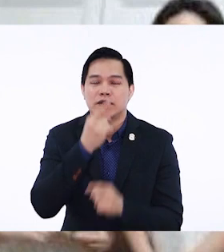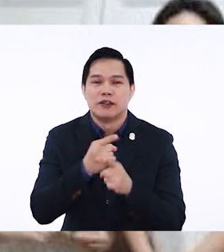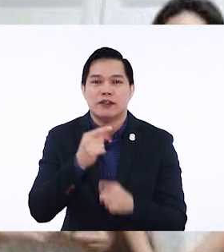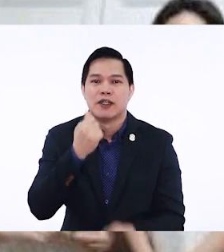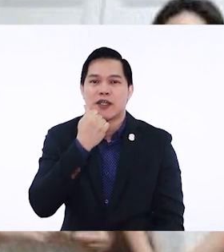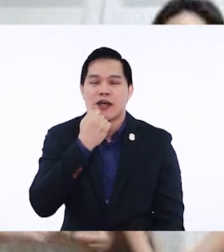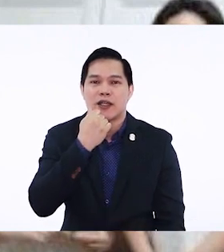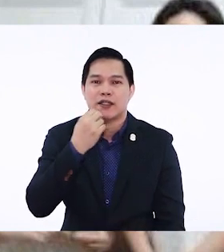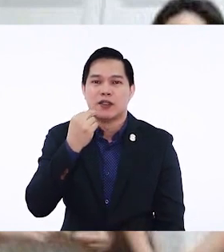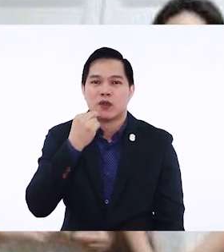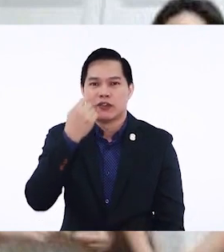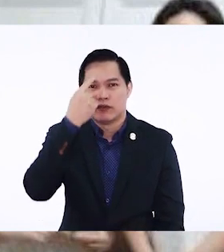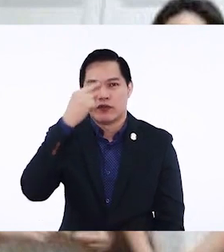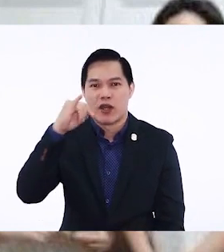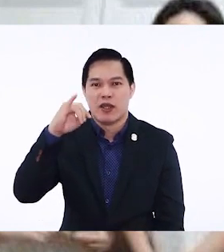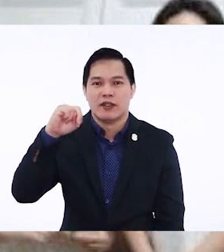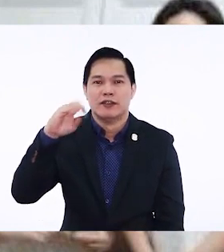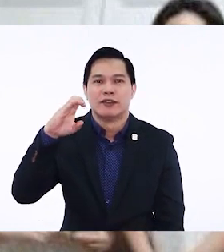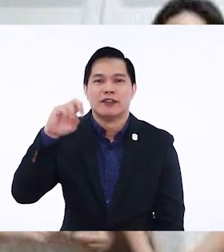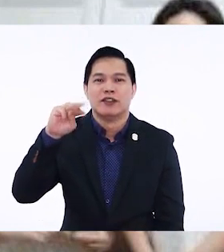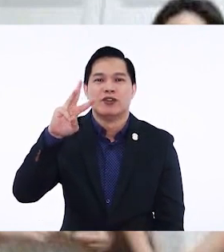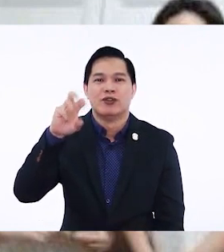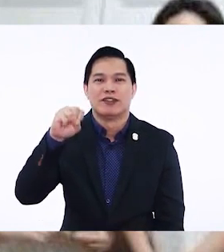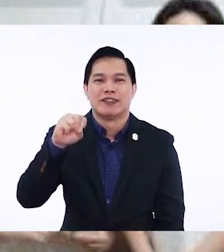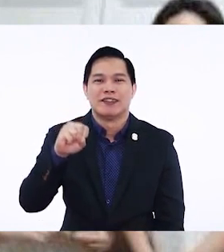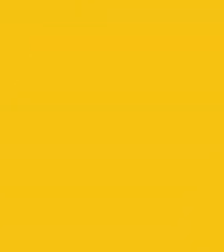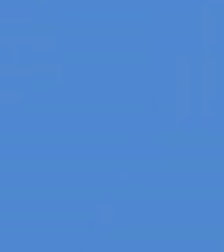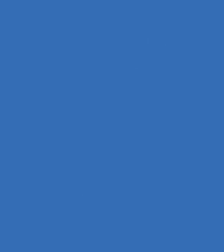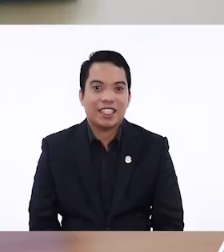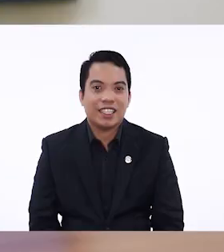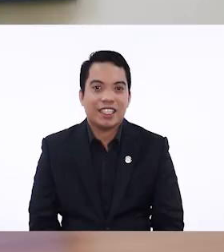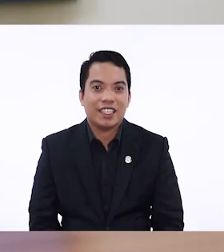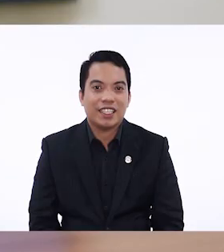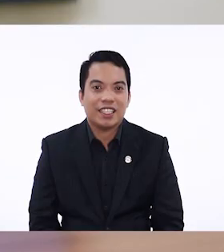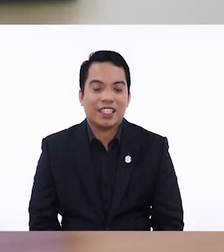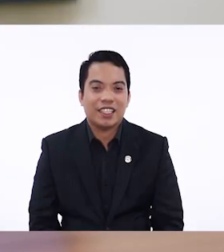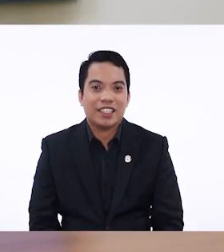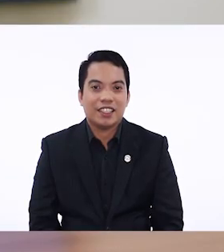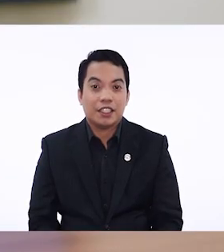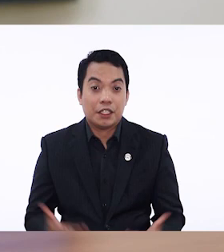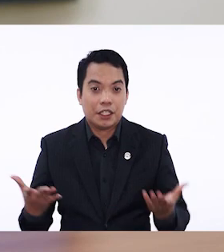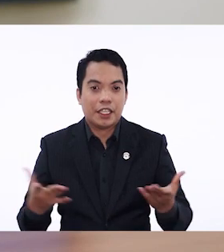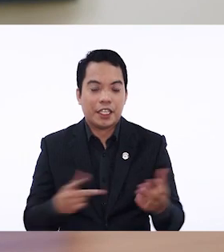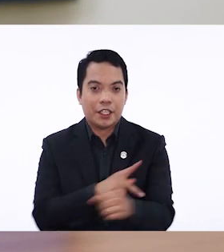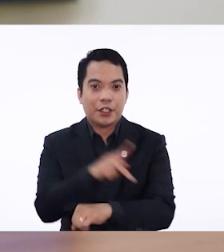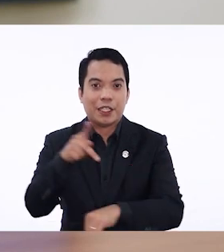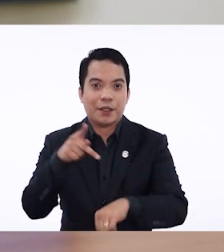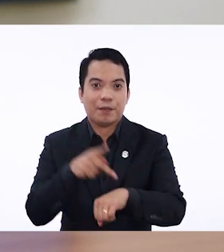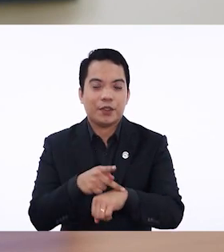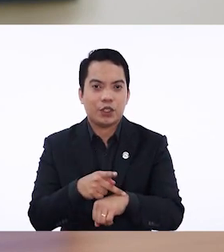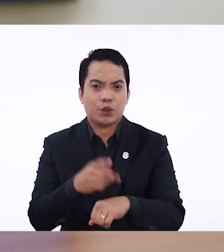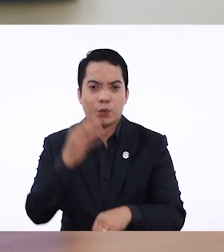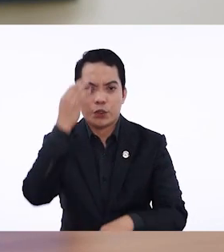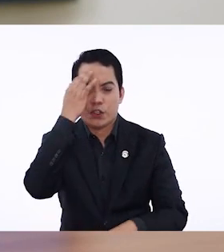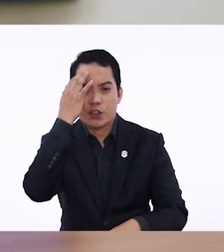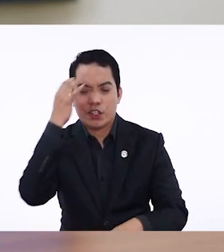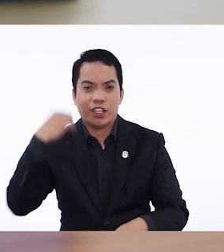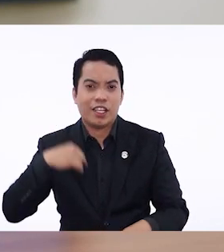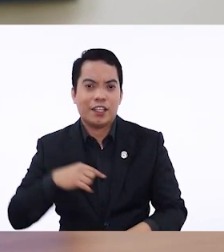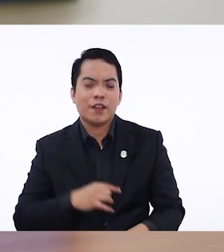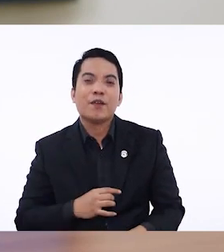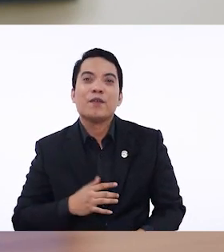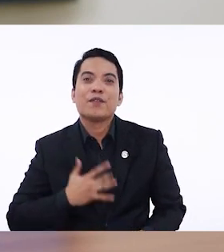Ariana Cachupe Nicolas for the Iglesia Ni Cristo News Network. Dito sa Pilipinas, salamin natin ang